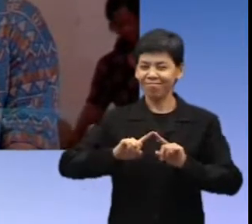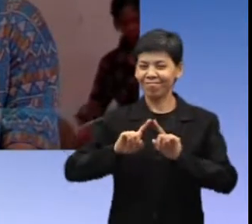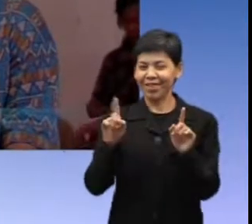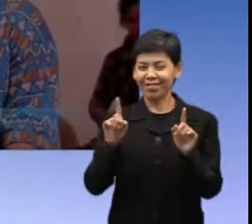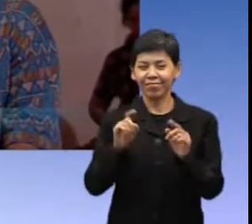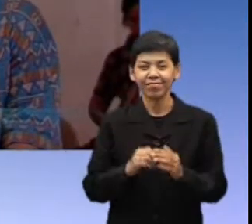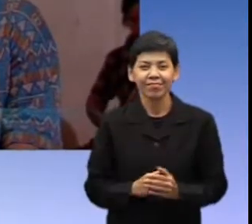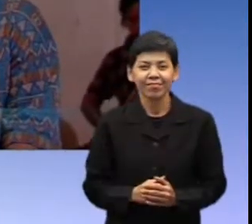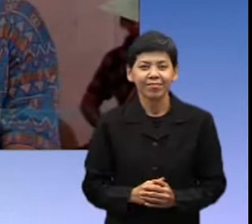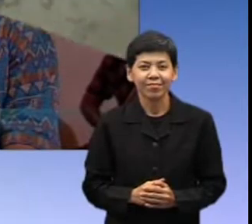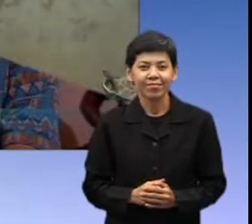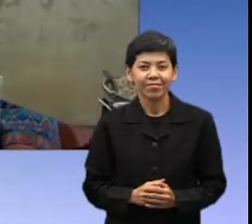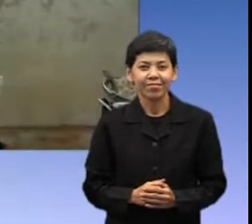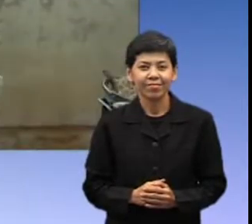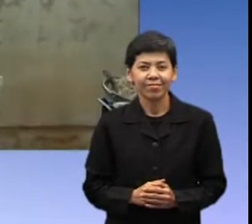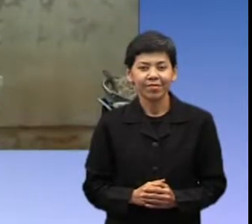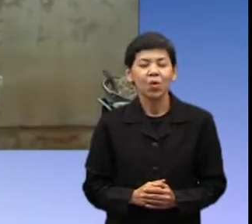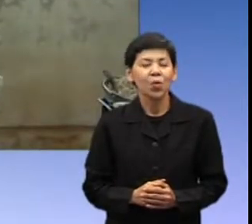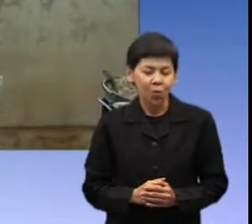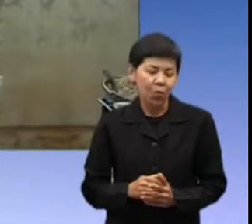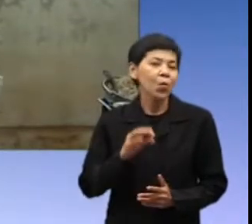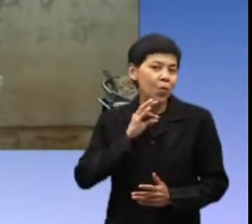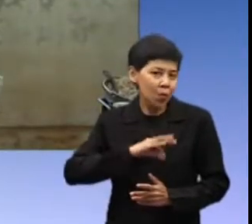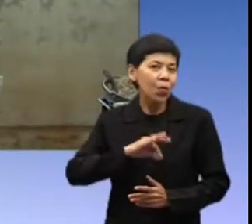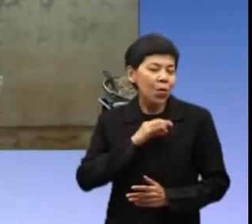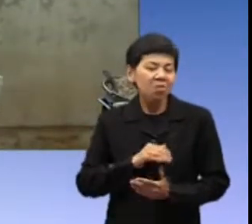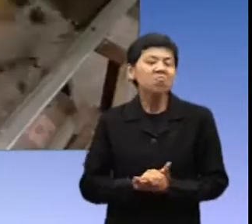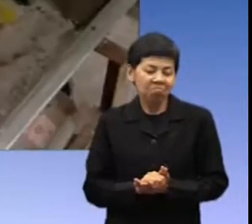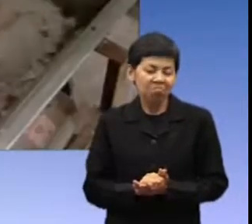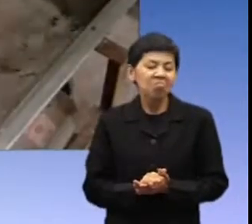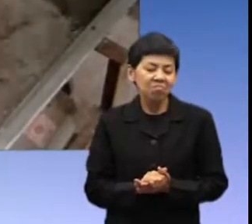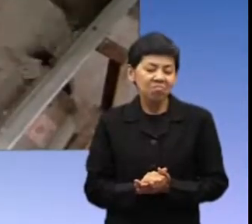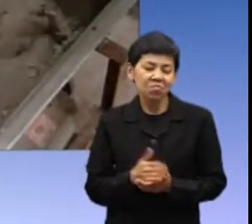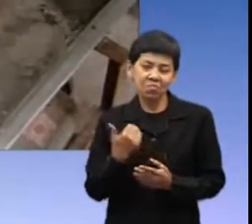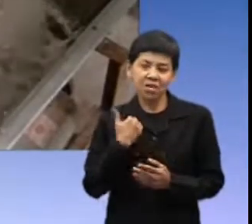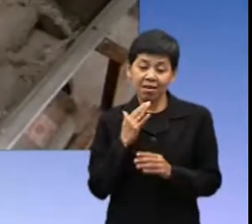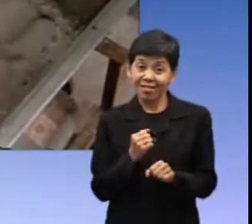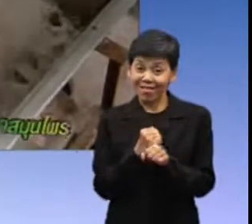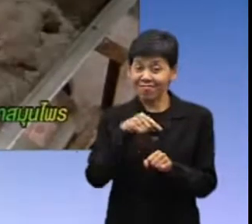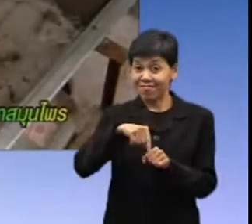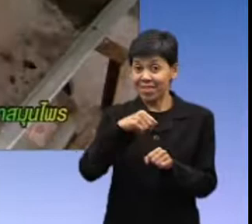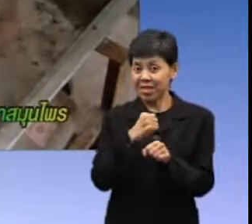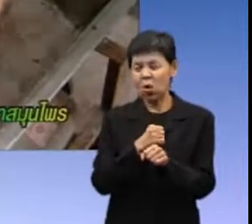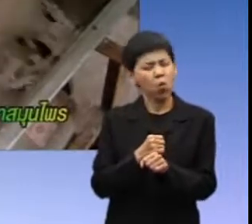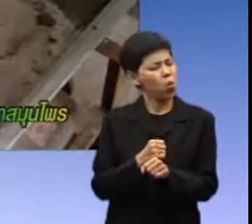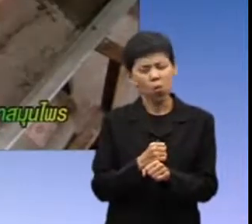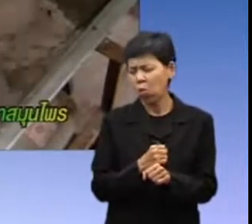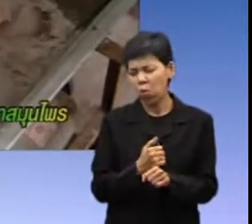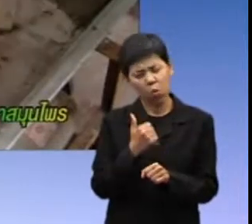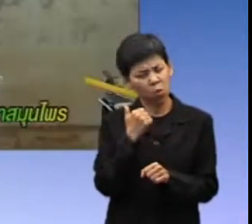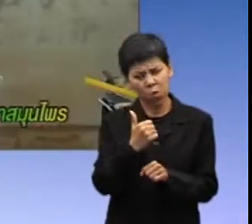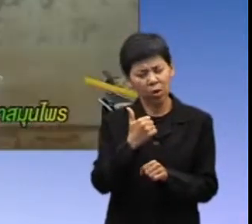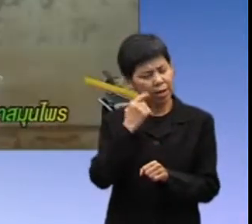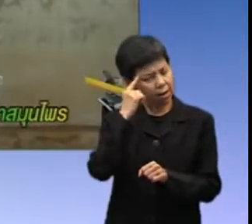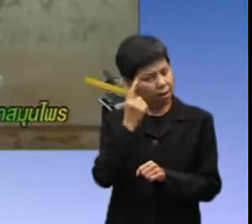ตกต่าง ฟังกันชัดๆแบบนี้ก็เชื่อได้แน่หรอครับว่าผลิตภัณฑ์ของเขาคุณภาพ